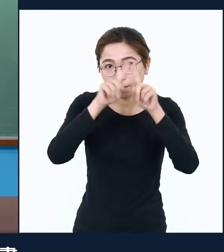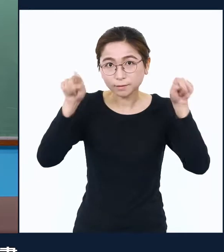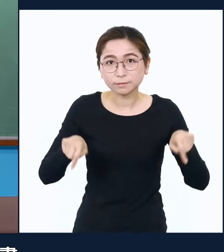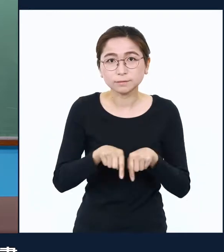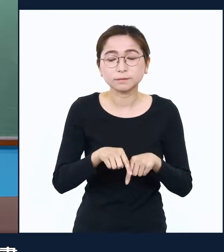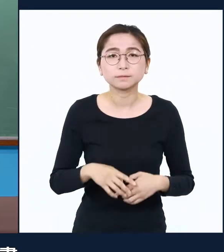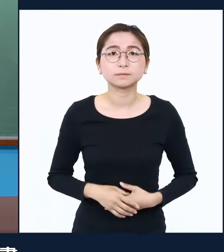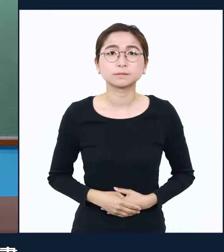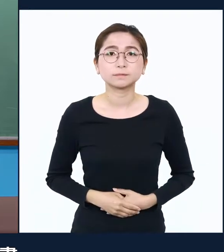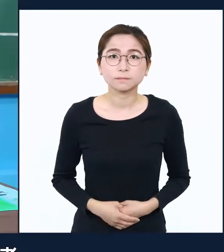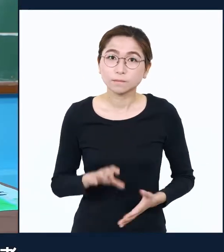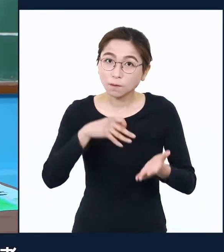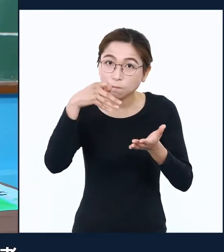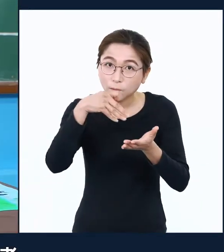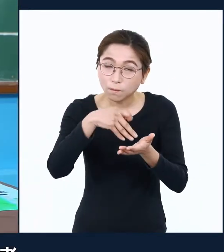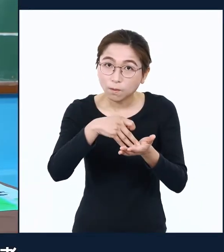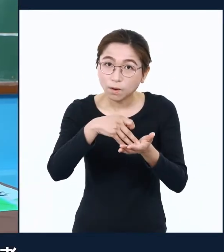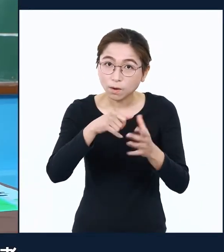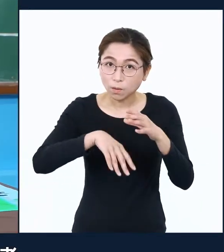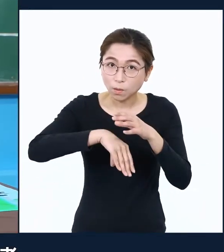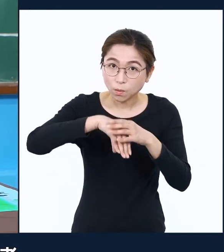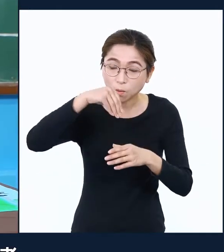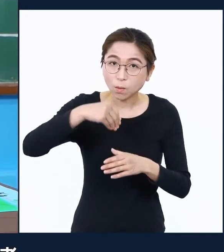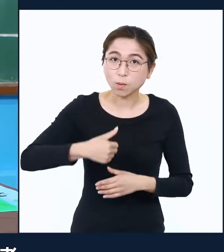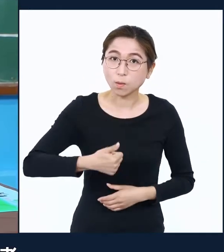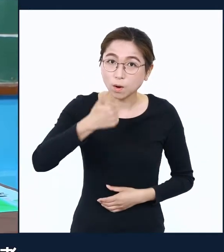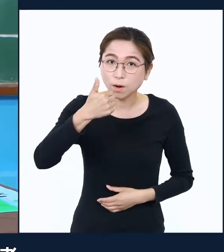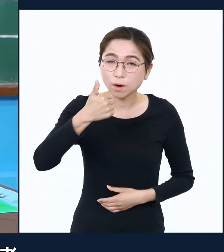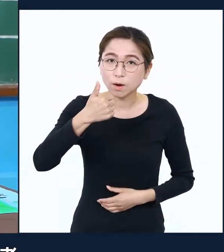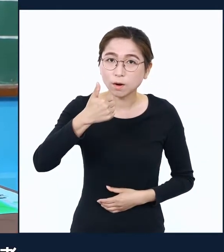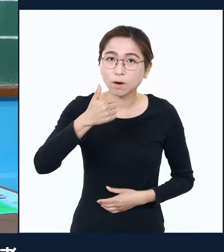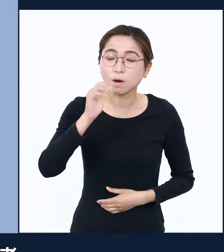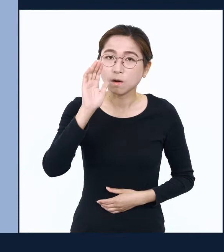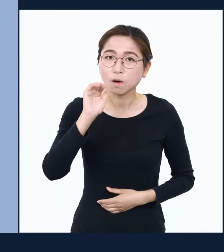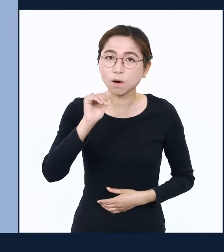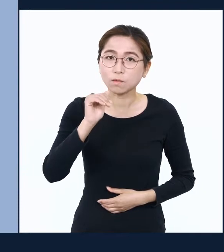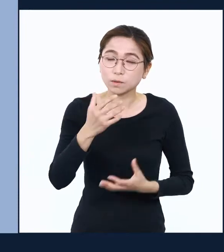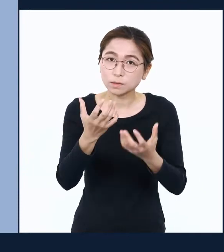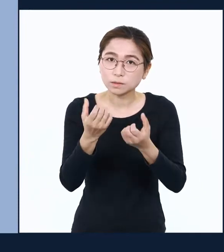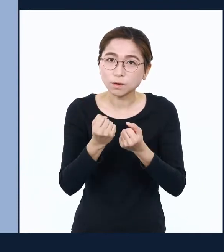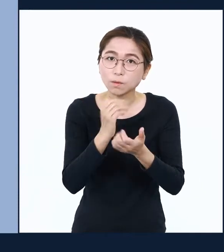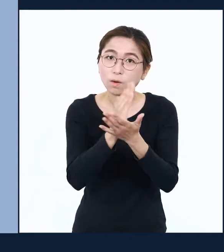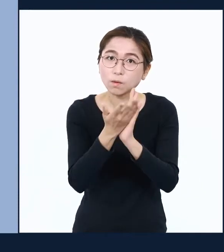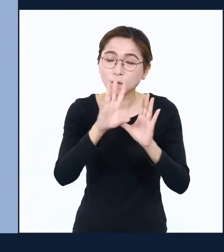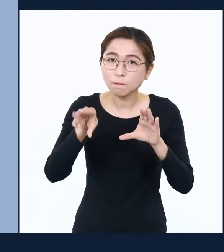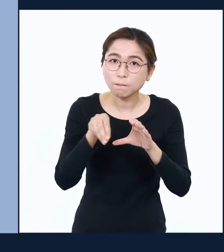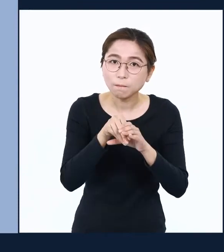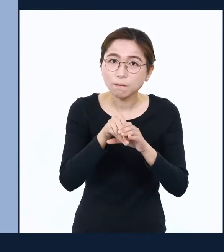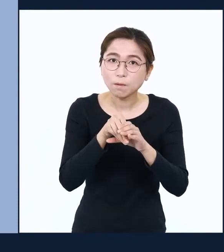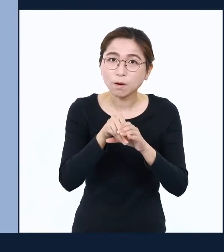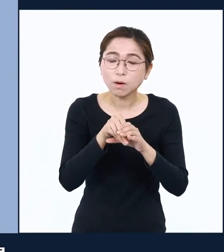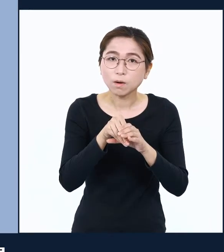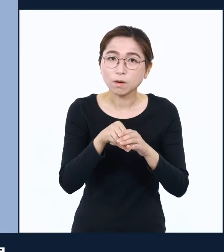嘅版畫。 報名啦！又被抽中嘅參加者咧，可以將你收到嘅材料